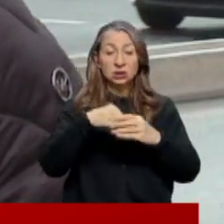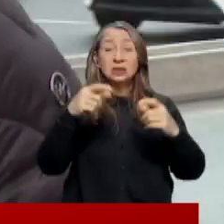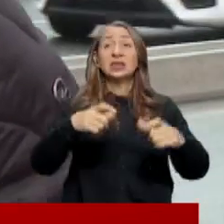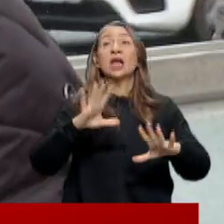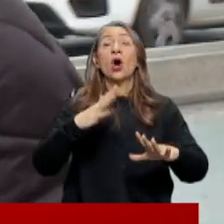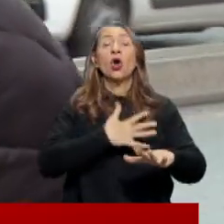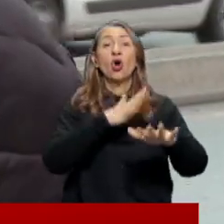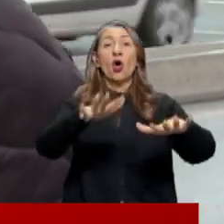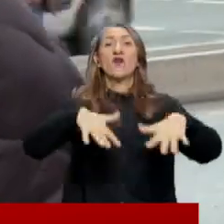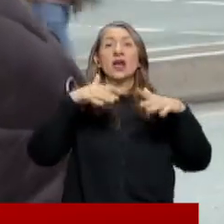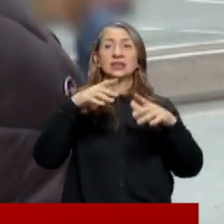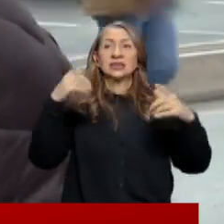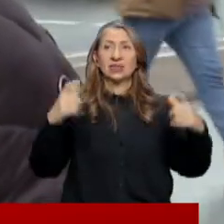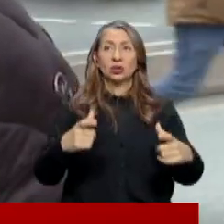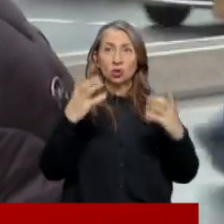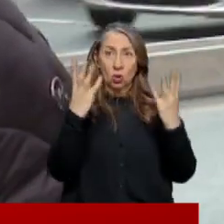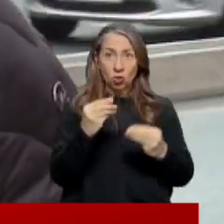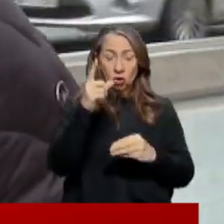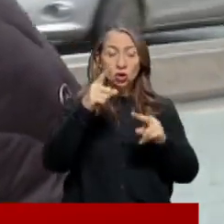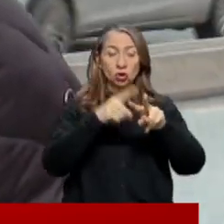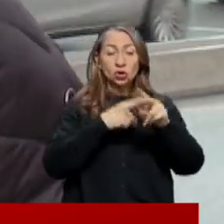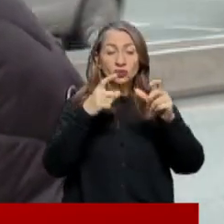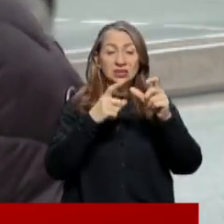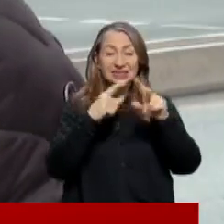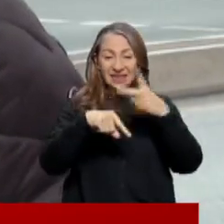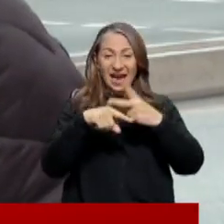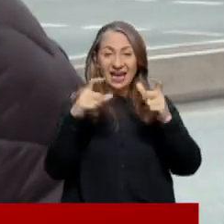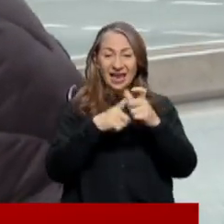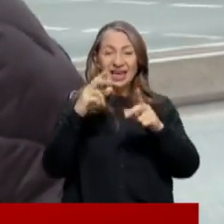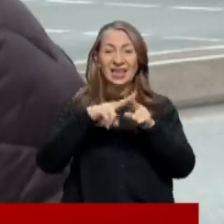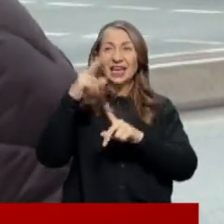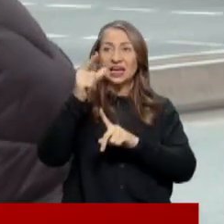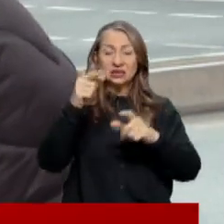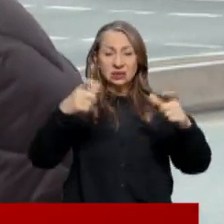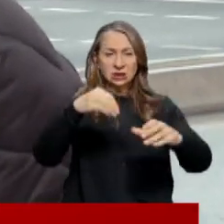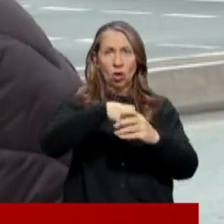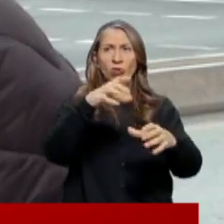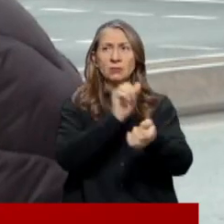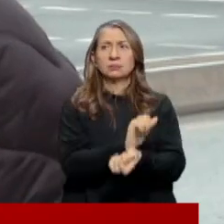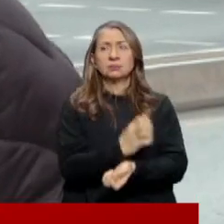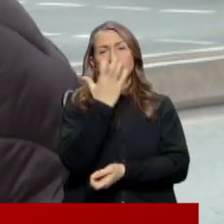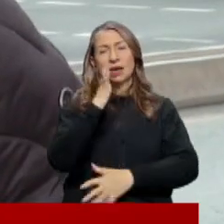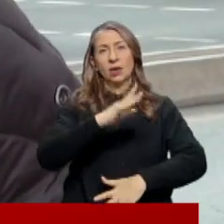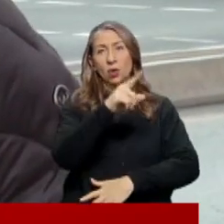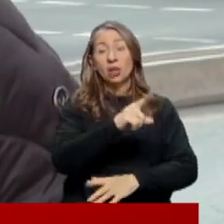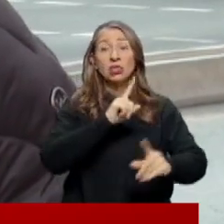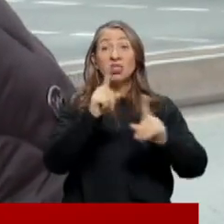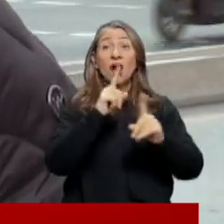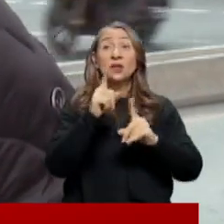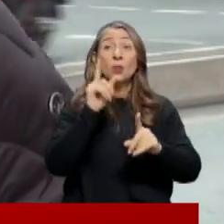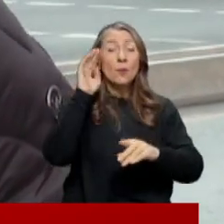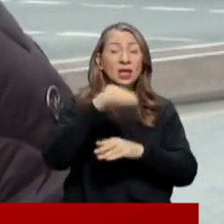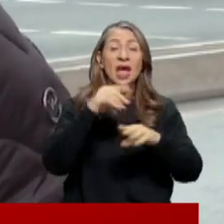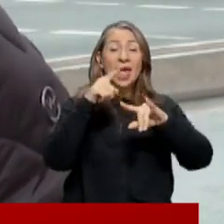değil, konferans salonunda görülüyor. Yusuf Ziya G ve Kadir İ de salonda hazır bekliyorlar. Davanın